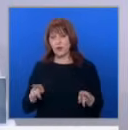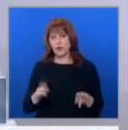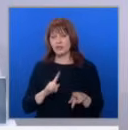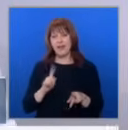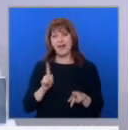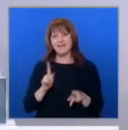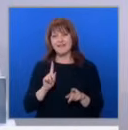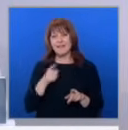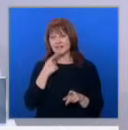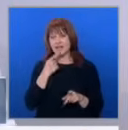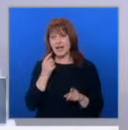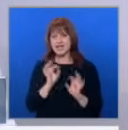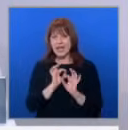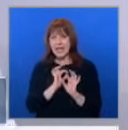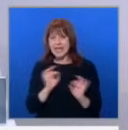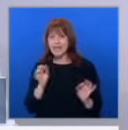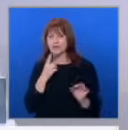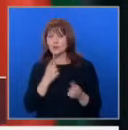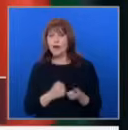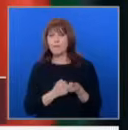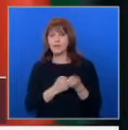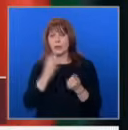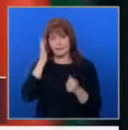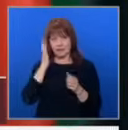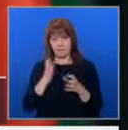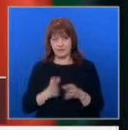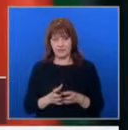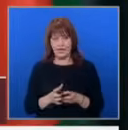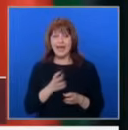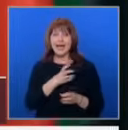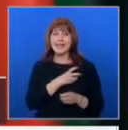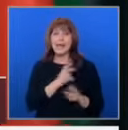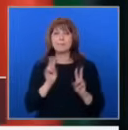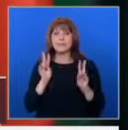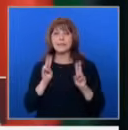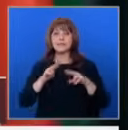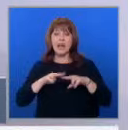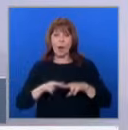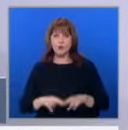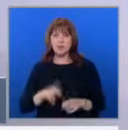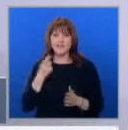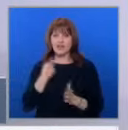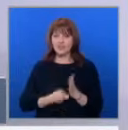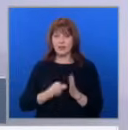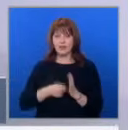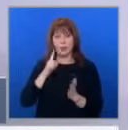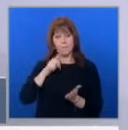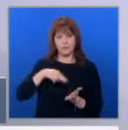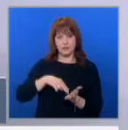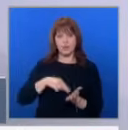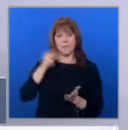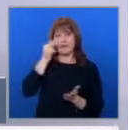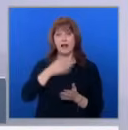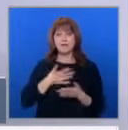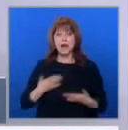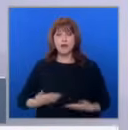и категорична позиция в подкрепа на правителство. ГЕРБ СДС остава на твърдата позиция, че страната има нужда